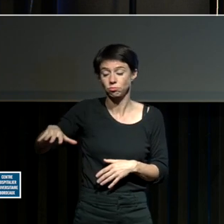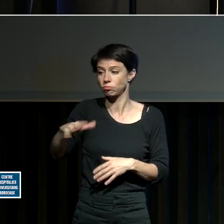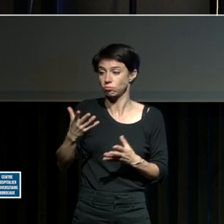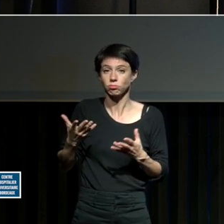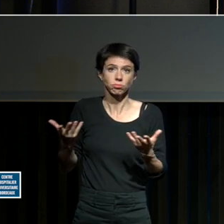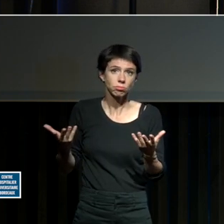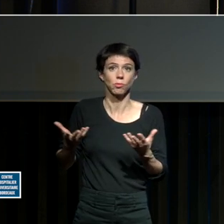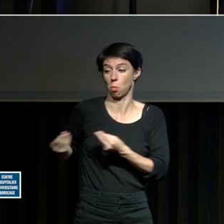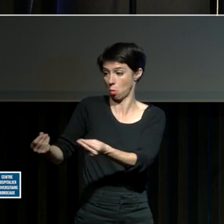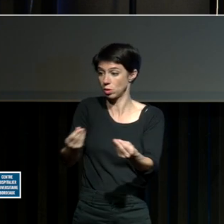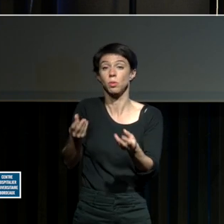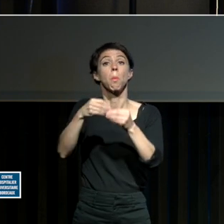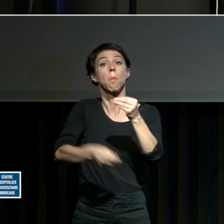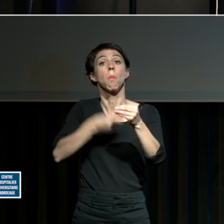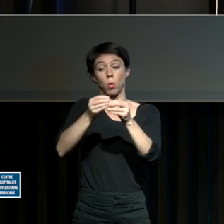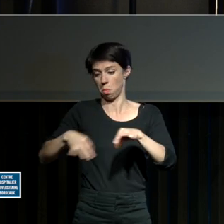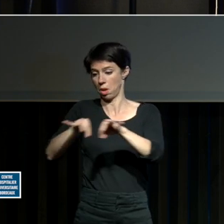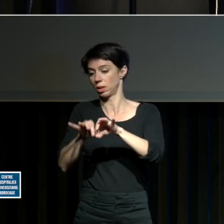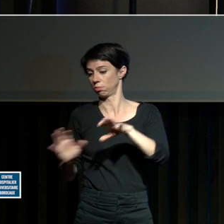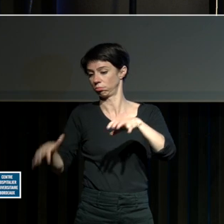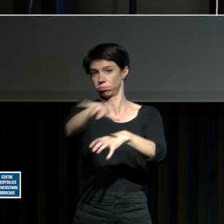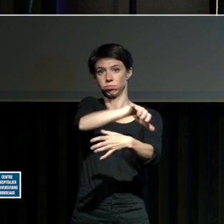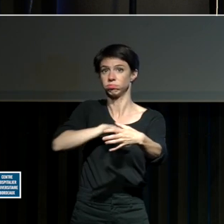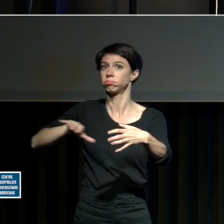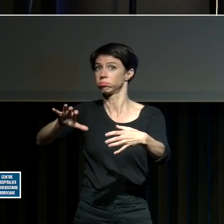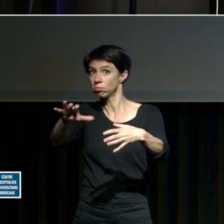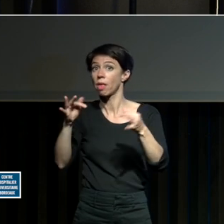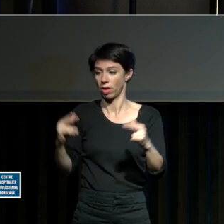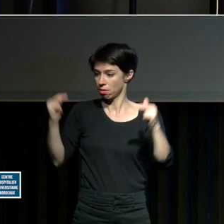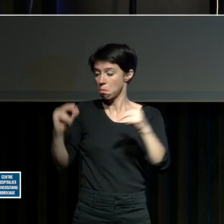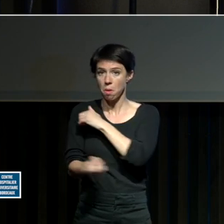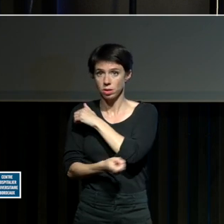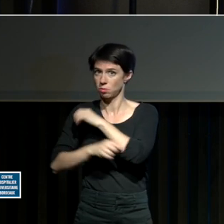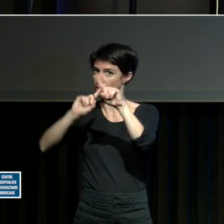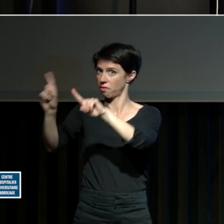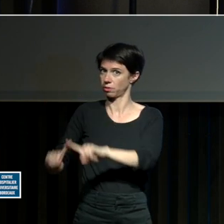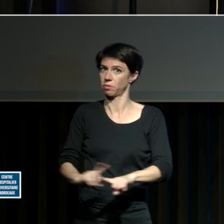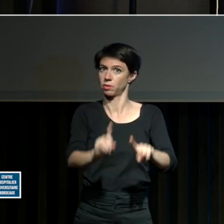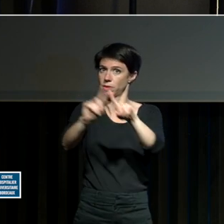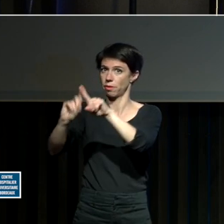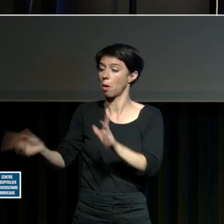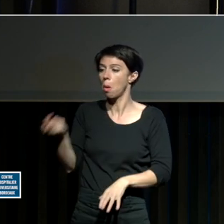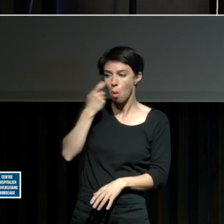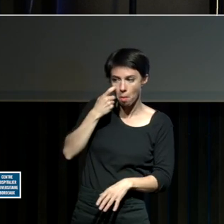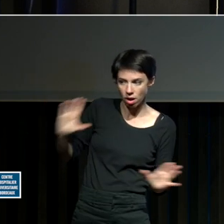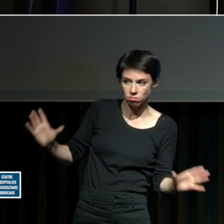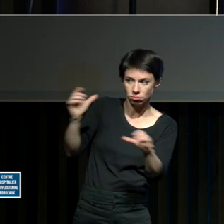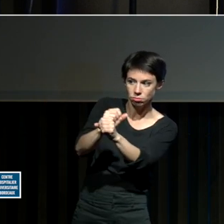populations et des pays. On estime globalement une prévalence